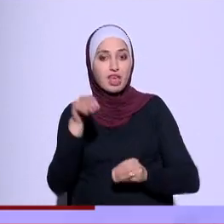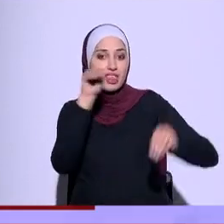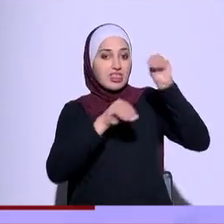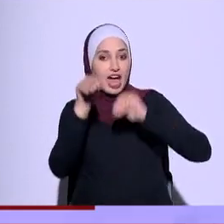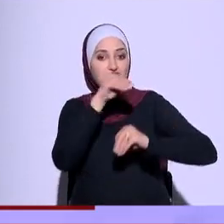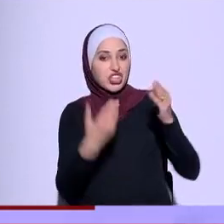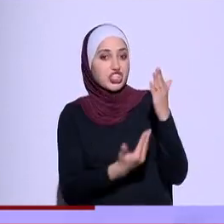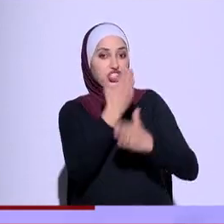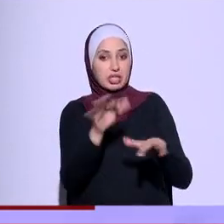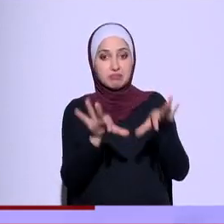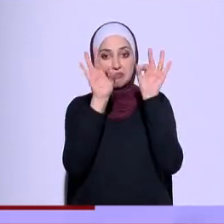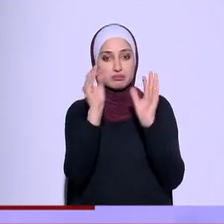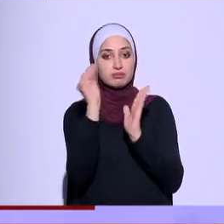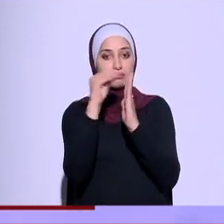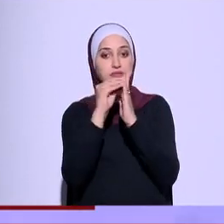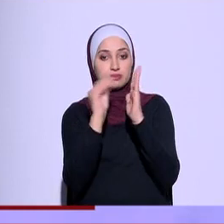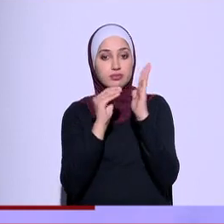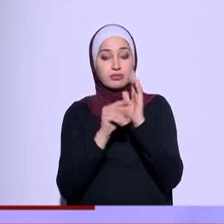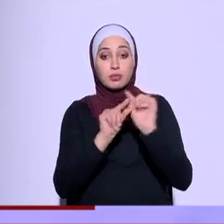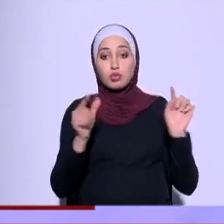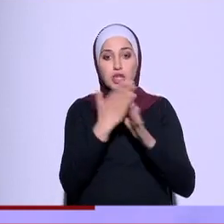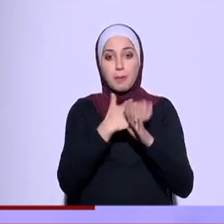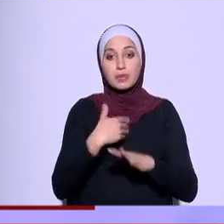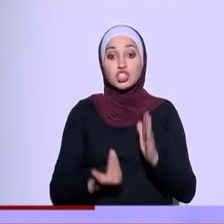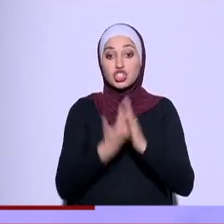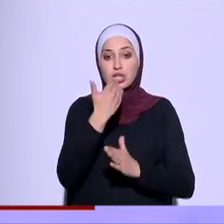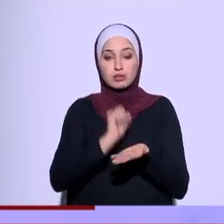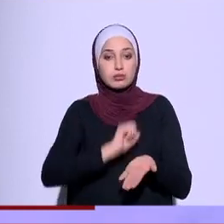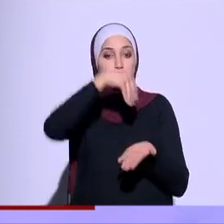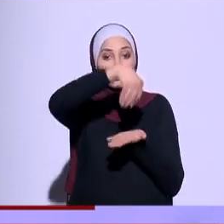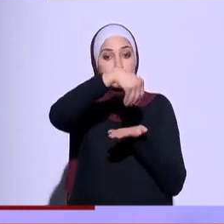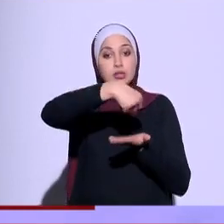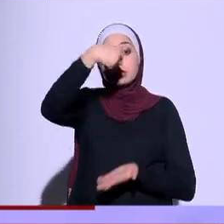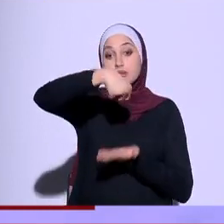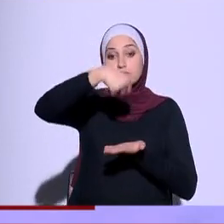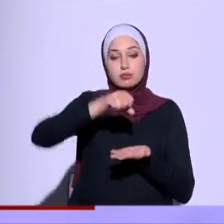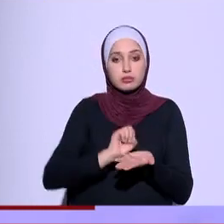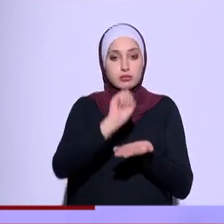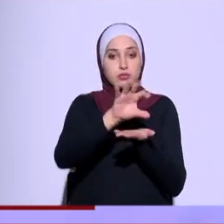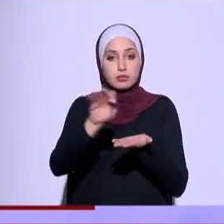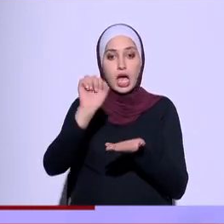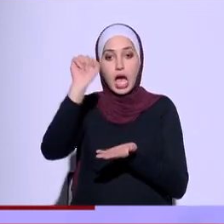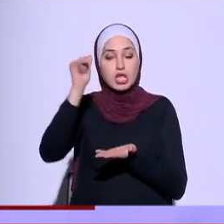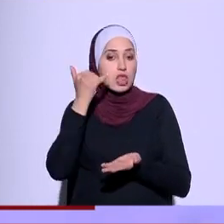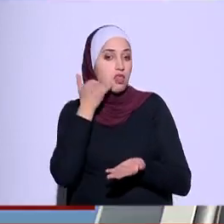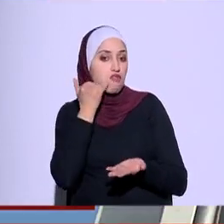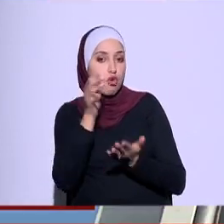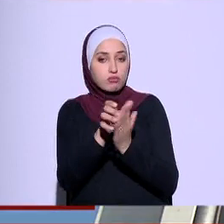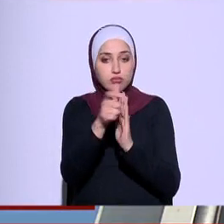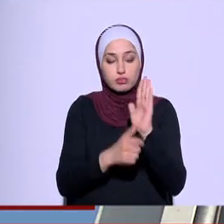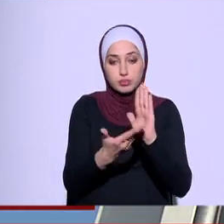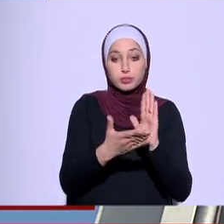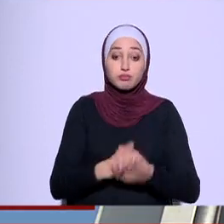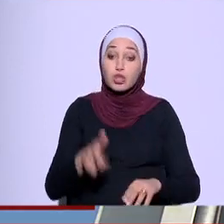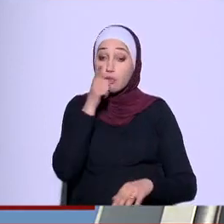التحديثات والإضافات الجديدة من خلال رفع النسخة الجديدة من التطبيق على الهواتف الذكية. وأشارت الوزارة إلى أنه ومن